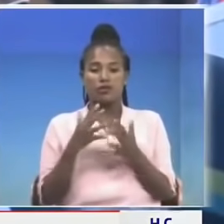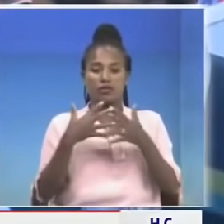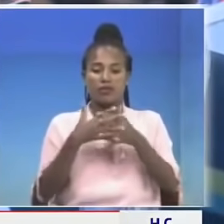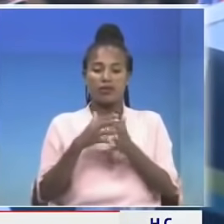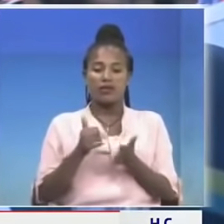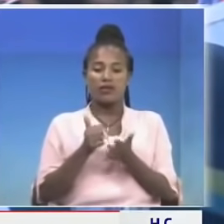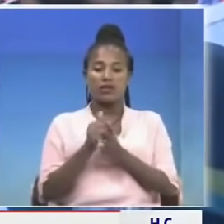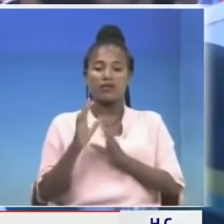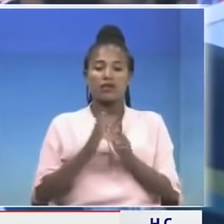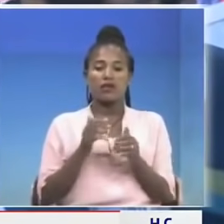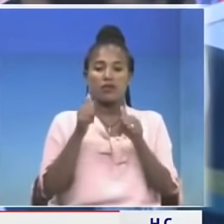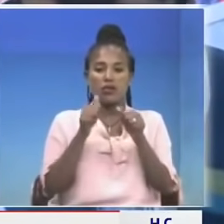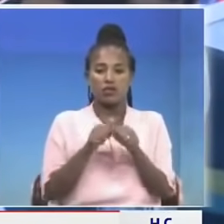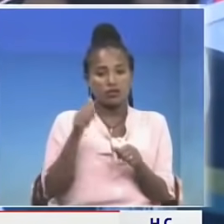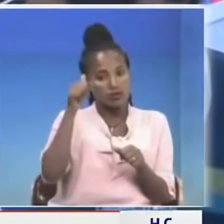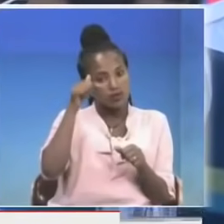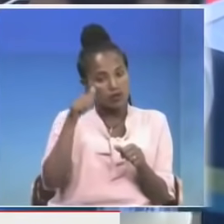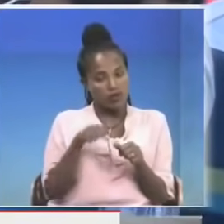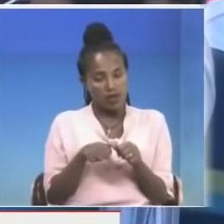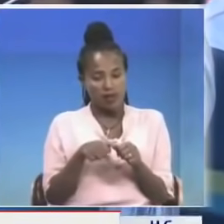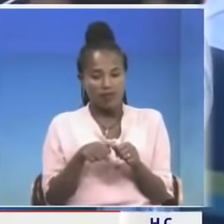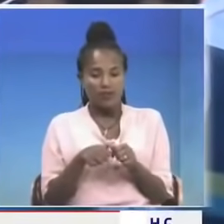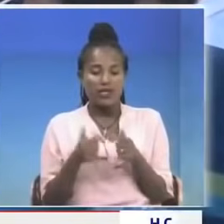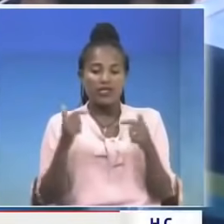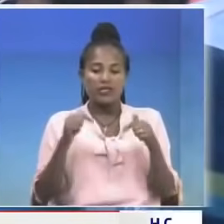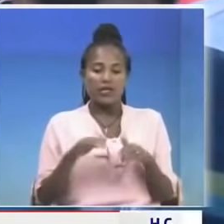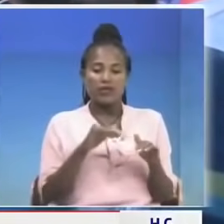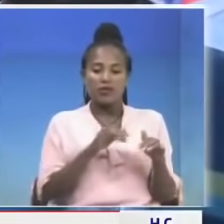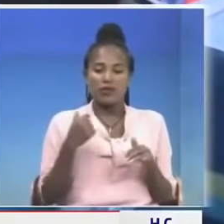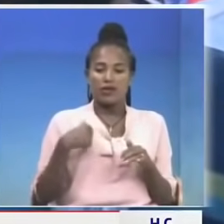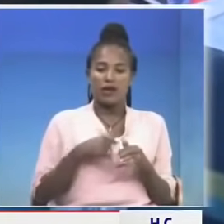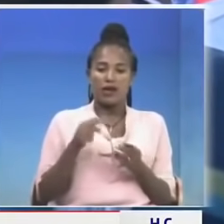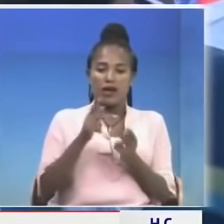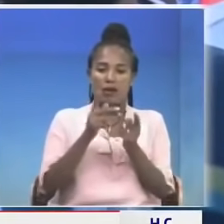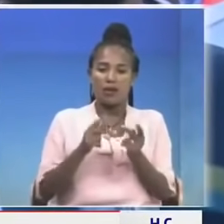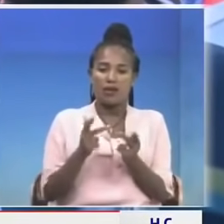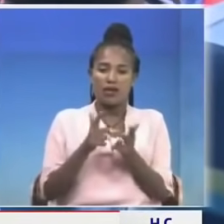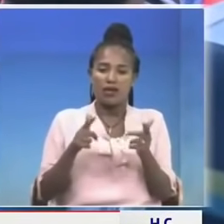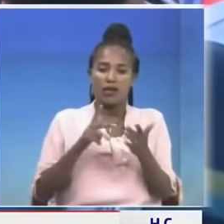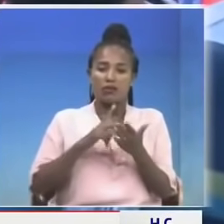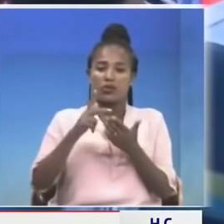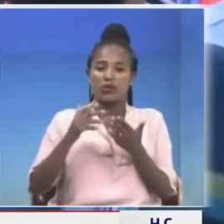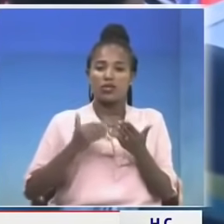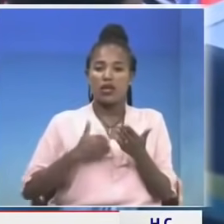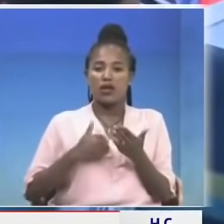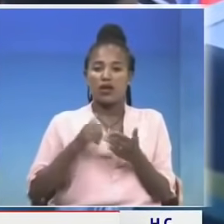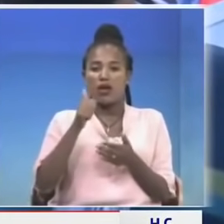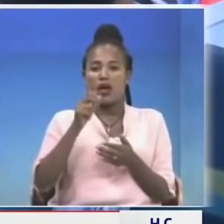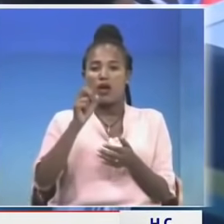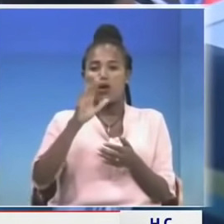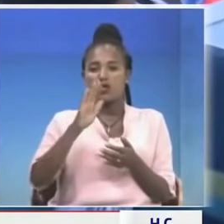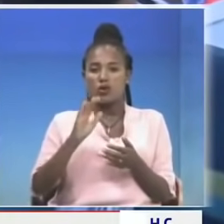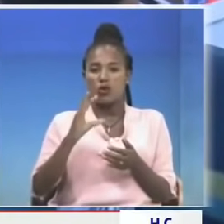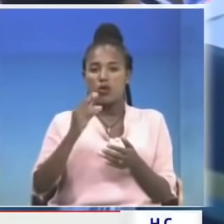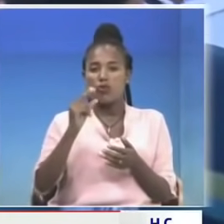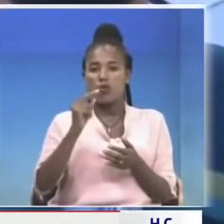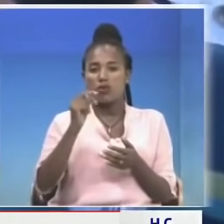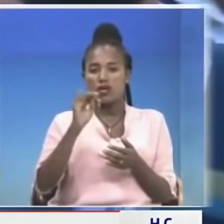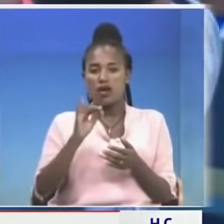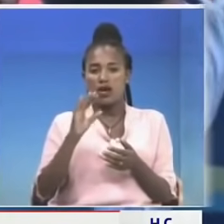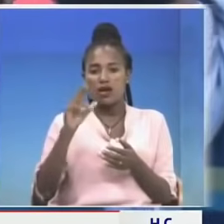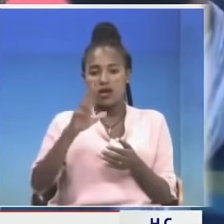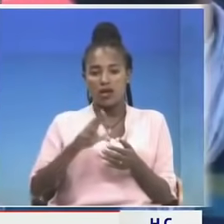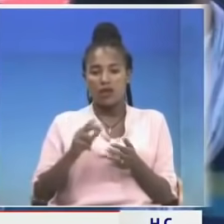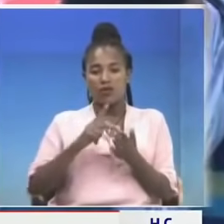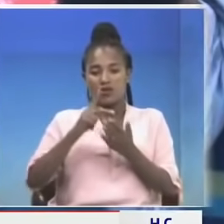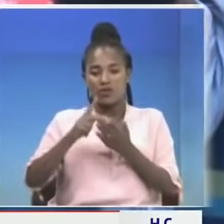ድጋፍ ስናደርግ መቆየታችን ይታወሳል። ዛሬም ደግሞ በእኛ ቀጠና ትልቅ ፕሮጀክት ያለው የአዋሽ ኮምቦልቻ ሀራ ፕሮጀክት ይህንን